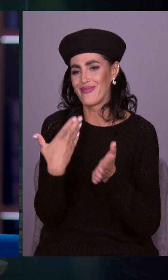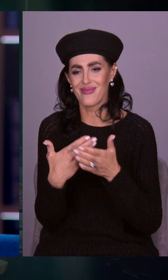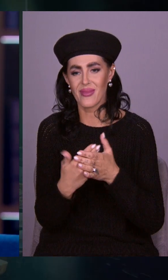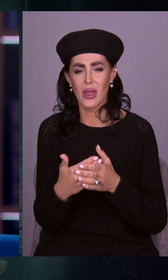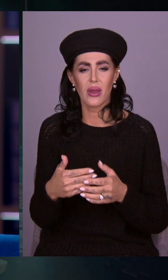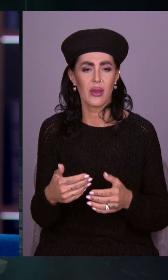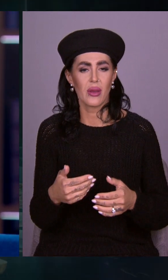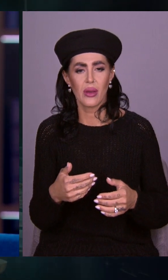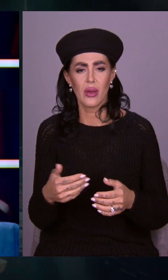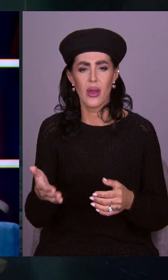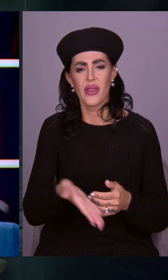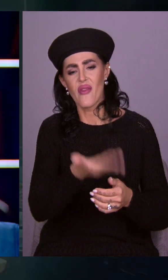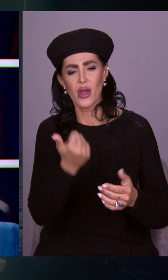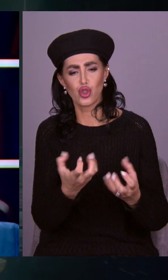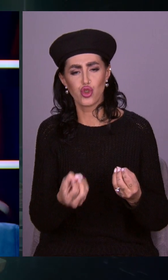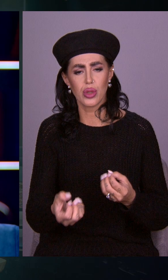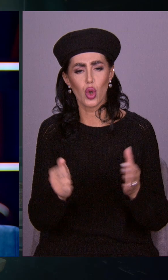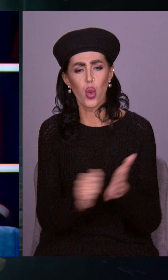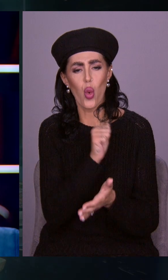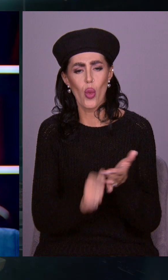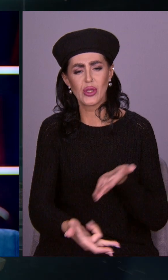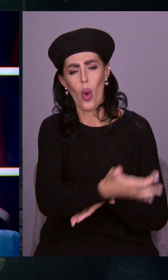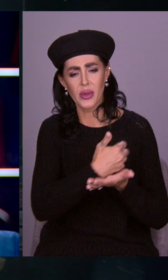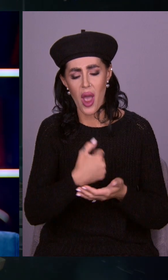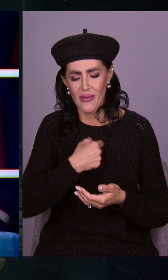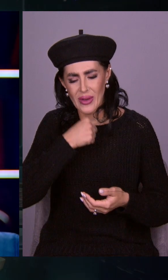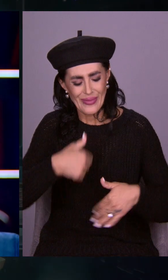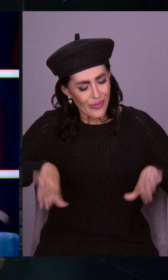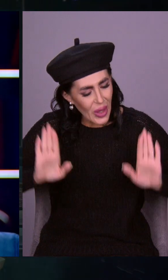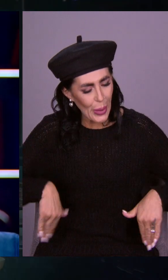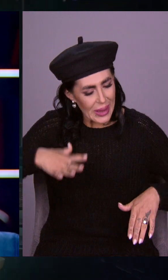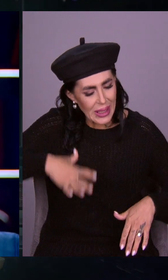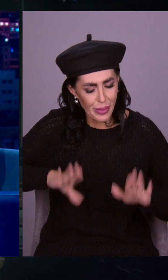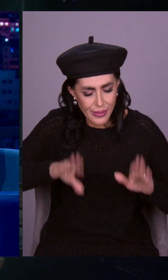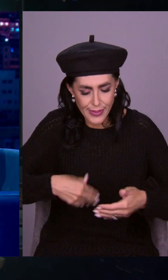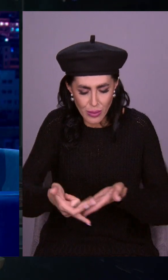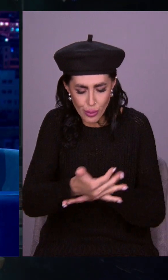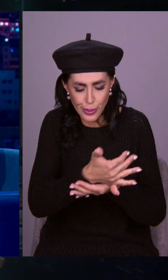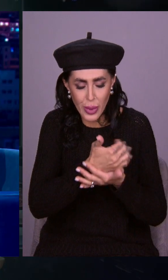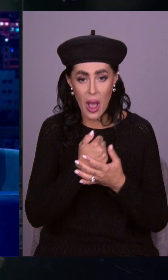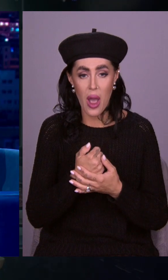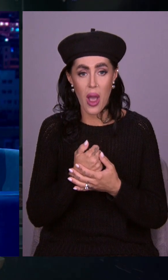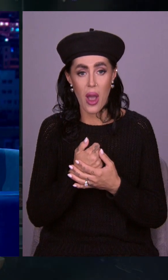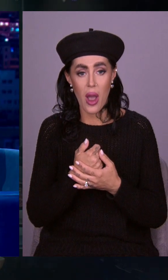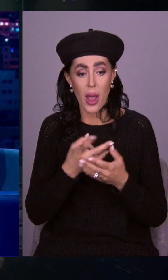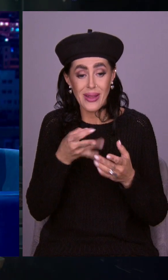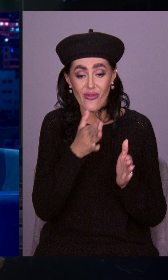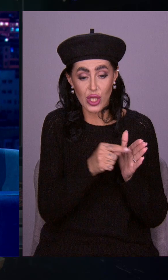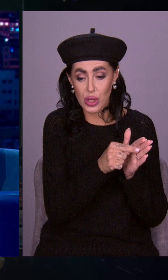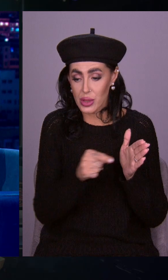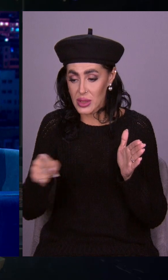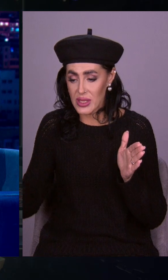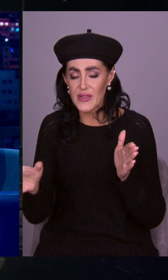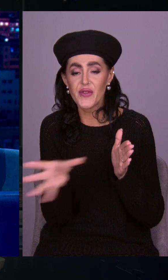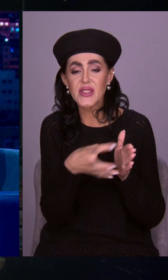ще там 100 з документів. Окей, тобі це не подобається, ти розумієш, можеш піти і зробити це. Але весь цей час всі ці